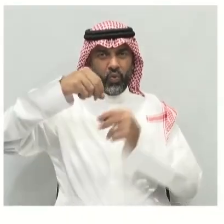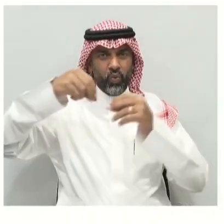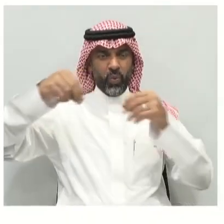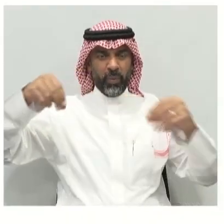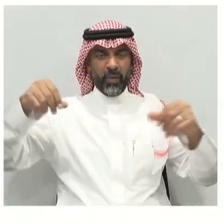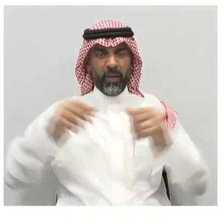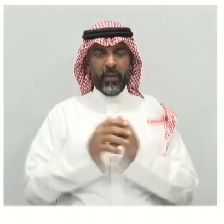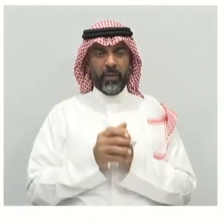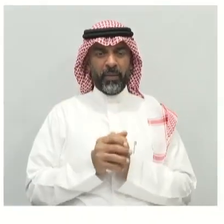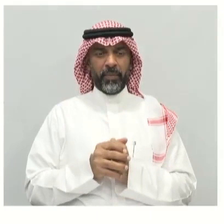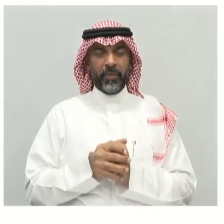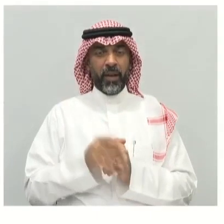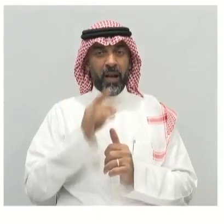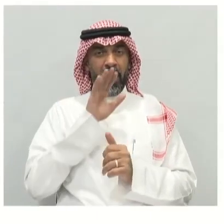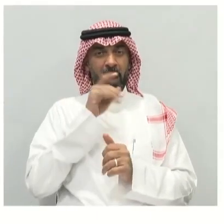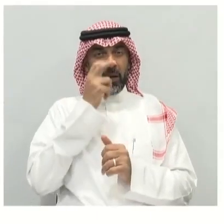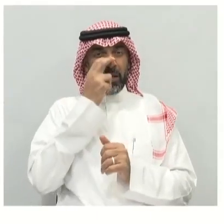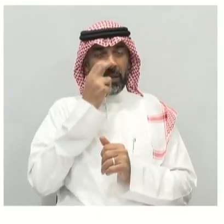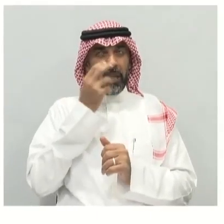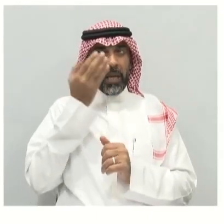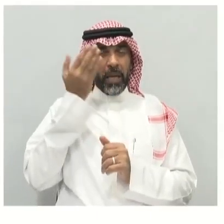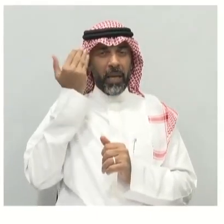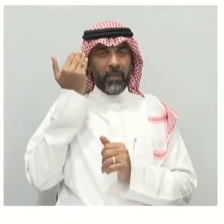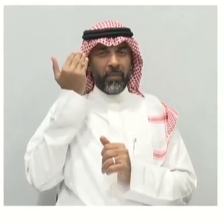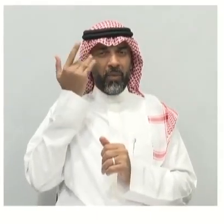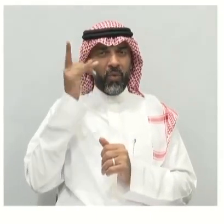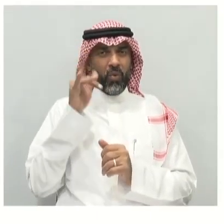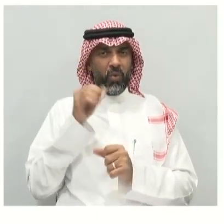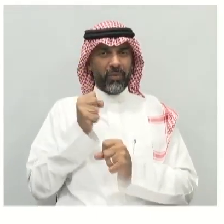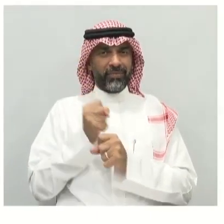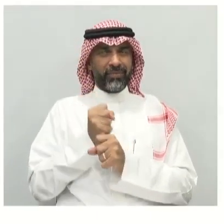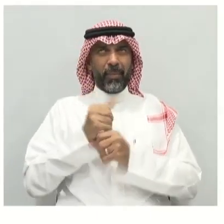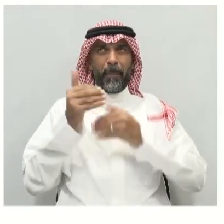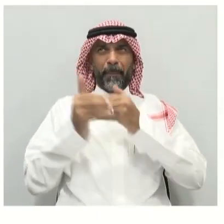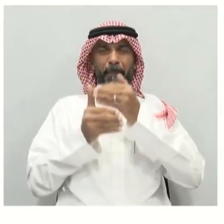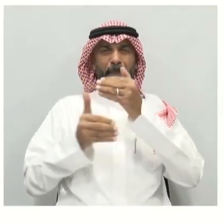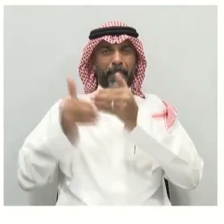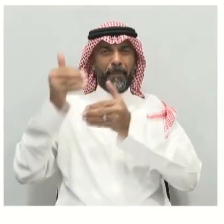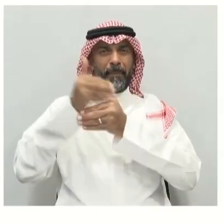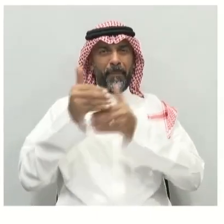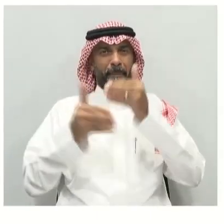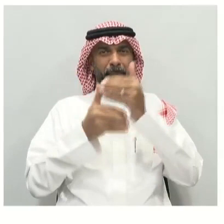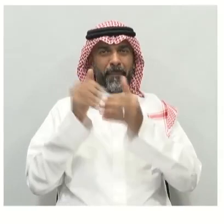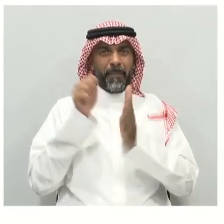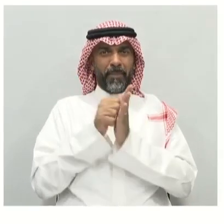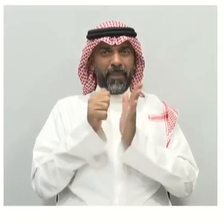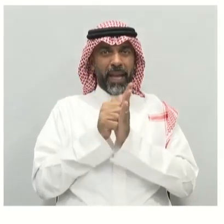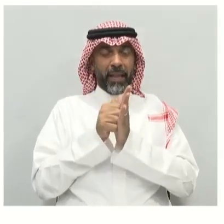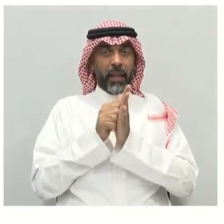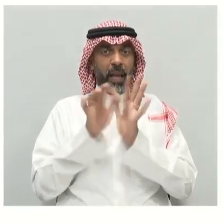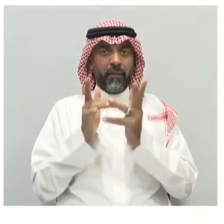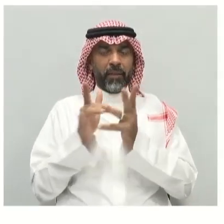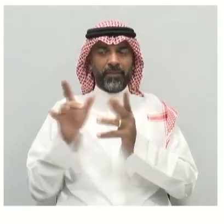والتربه ابائنا كانوا يستخدمون الصخور والتربه عشان يسوون طين ويبنون